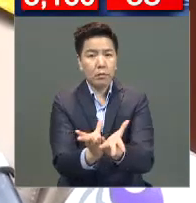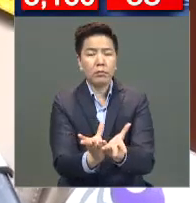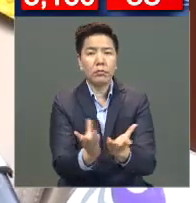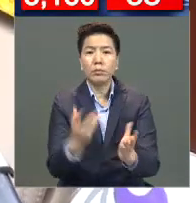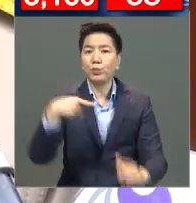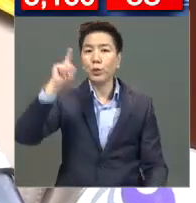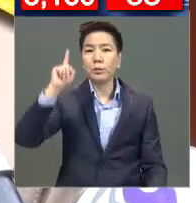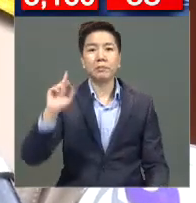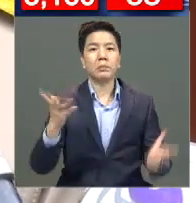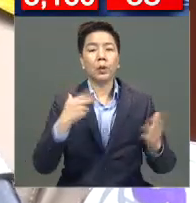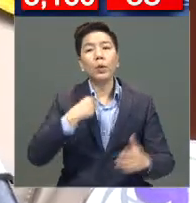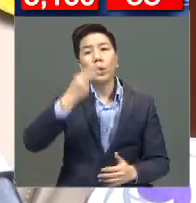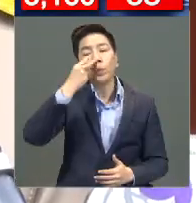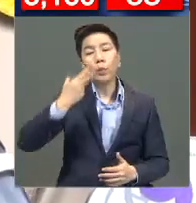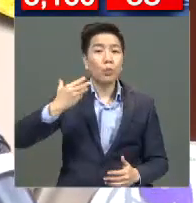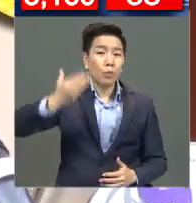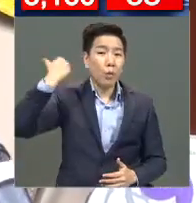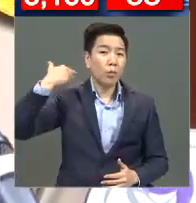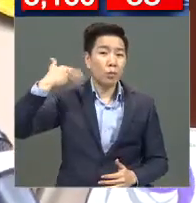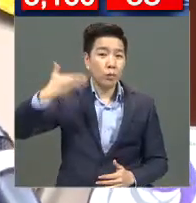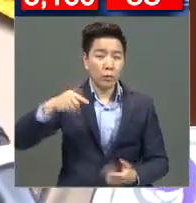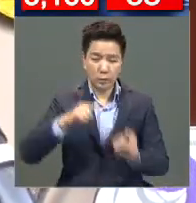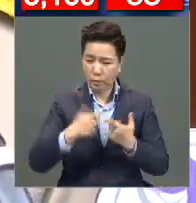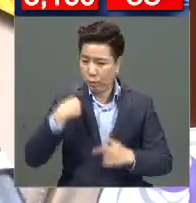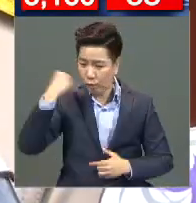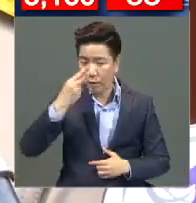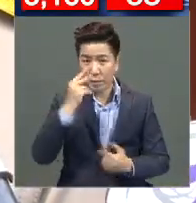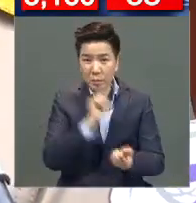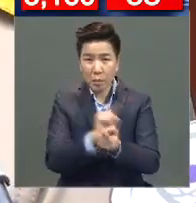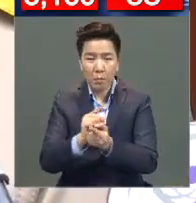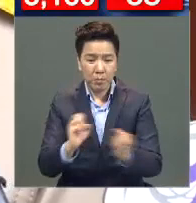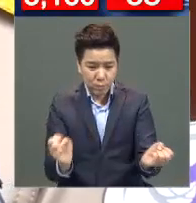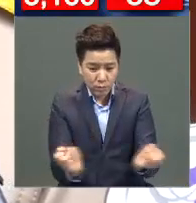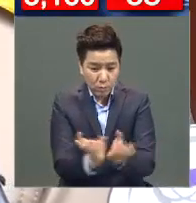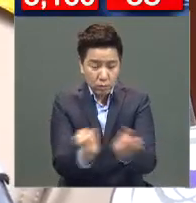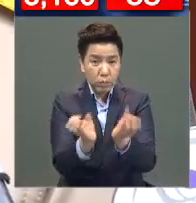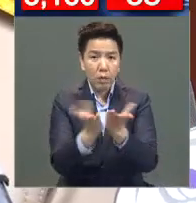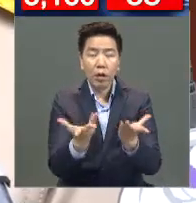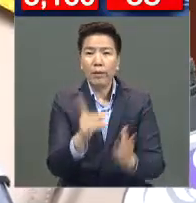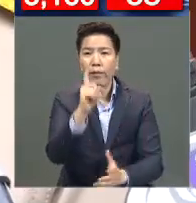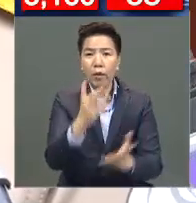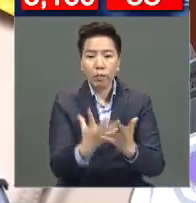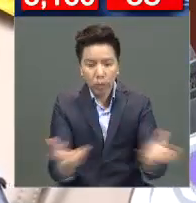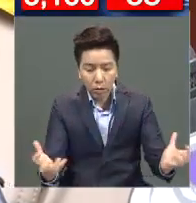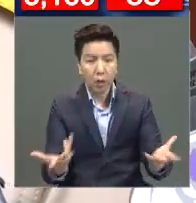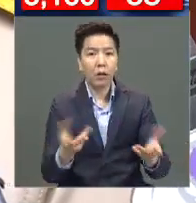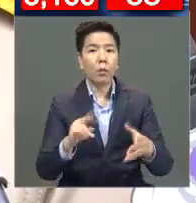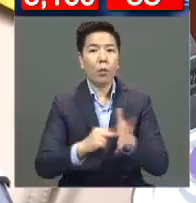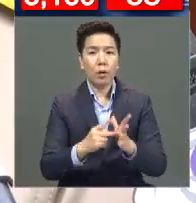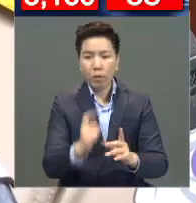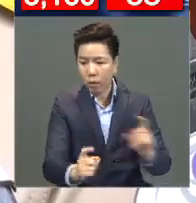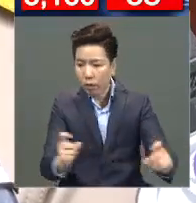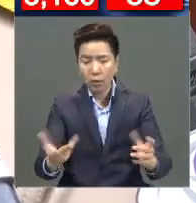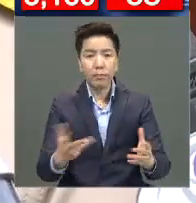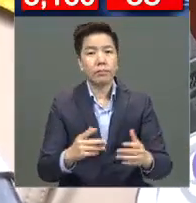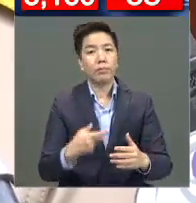อให้เกิดประโยชน์อะไรเลยดูจากในอดีตที่ผ่านมาหลายยุคหลายสมัยนะครับการปะทะกันก็มีแต่ความเสียหายมีแต่ความสูญเสีย